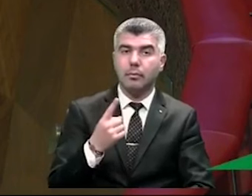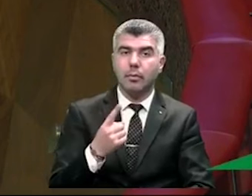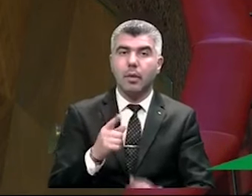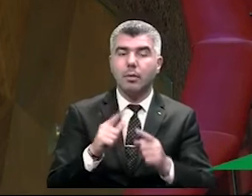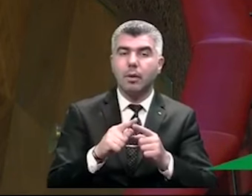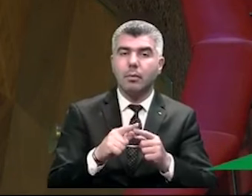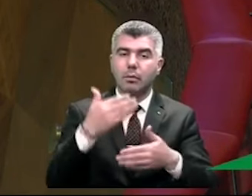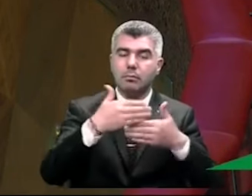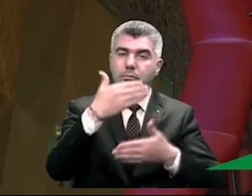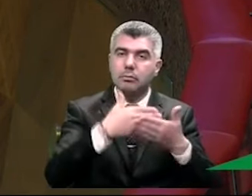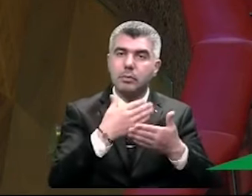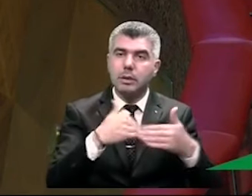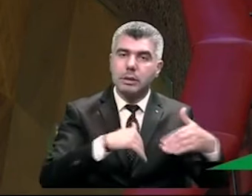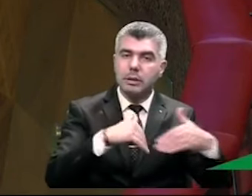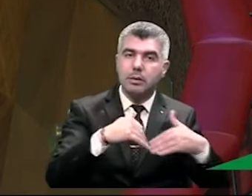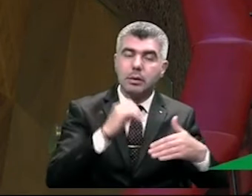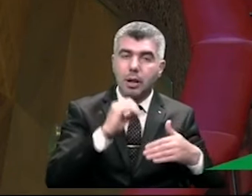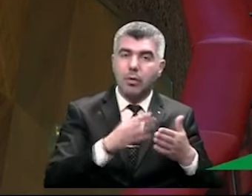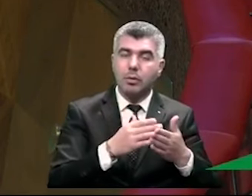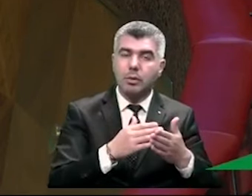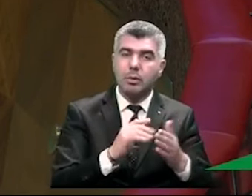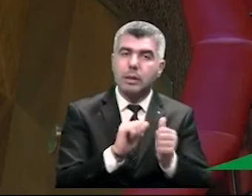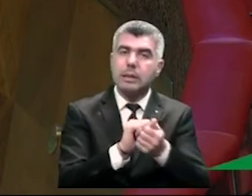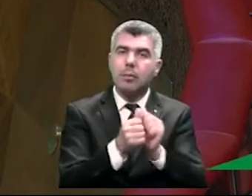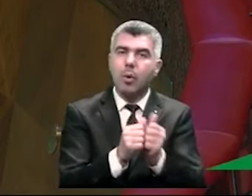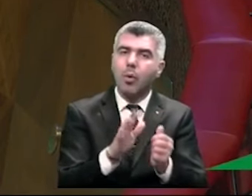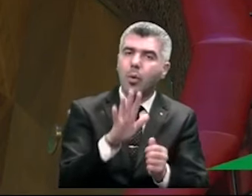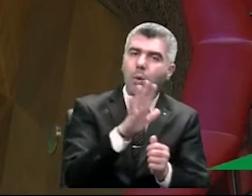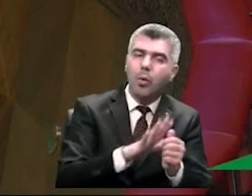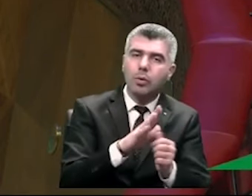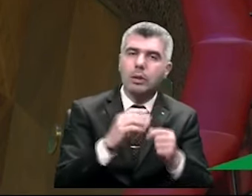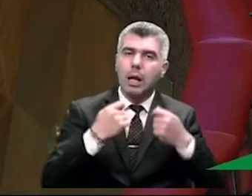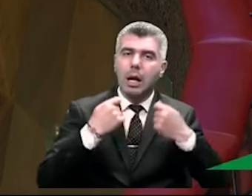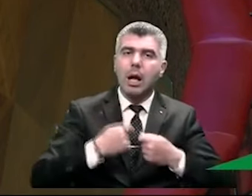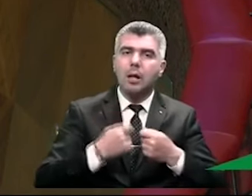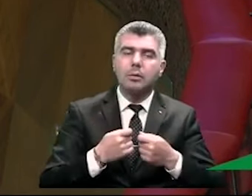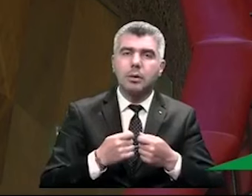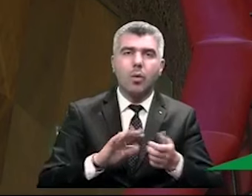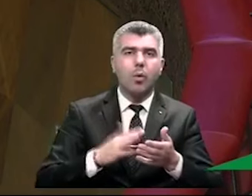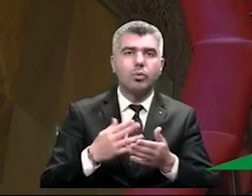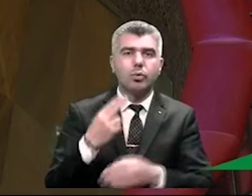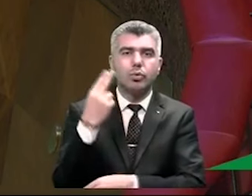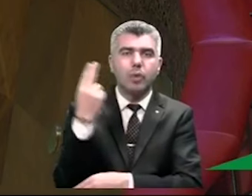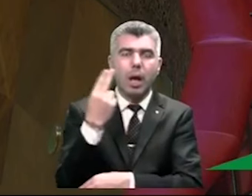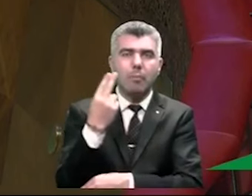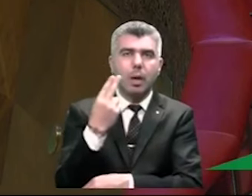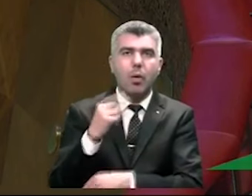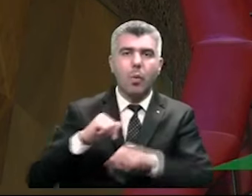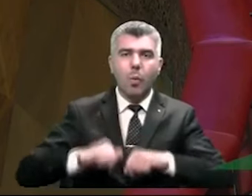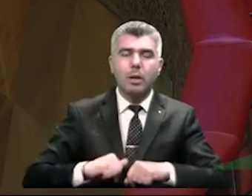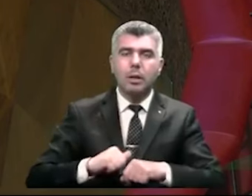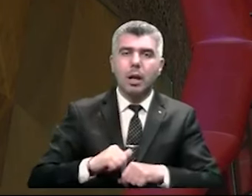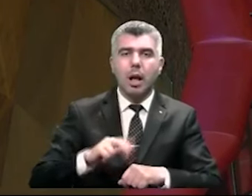البنيات التحتيه الرياضيه لا انا ولا جميع الرؤساء الجامعات ولا جميع الطاقم اللي كاين في الوزاره ما